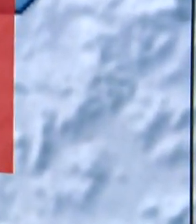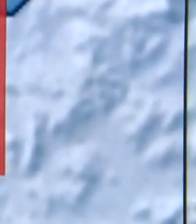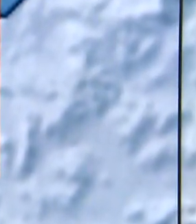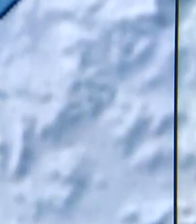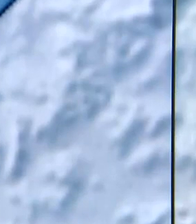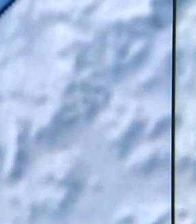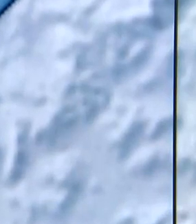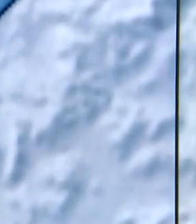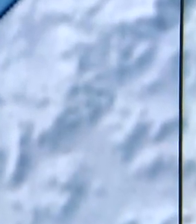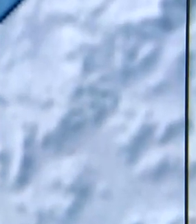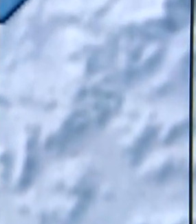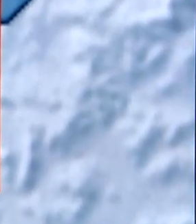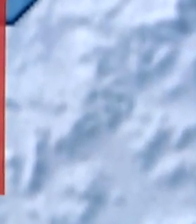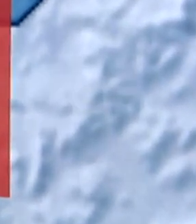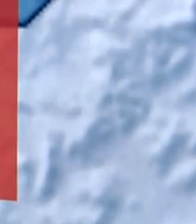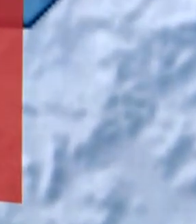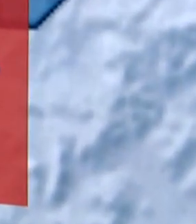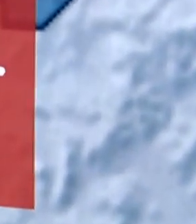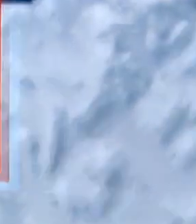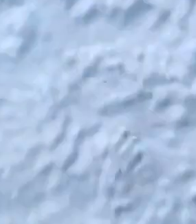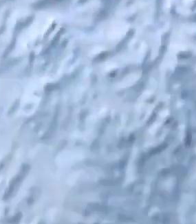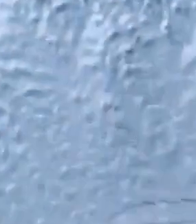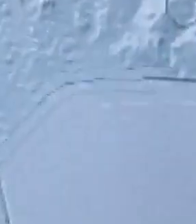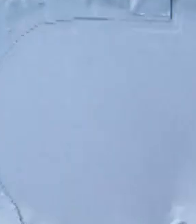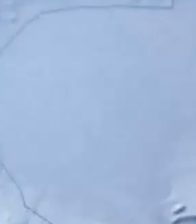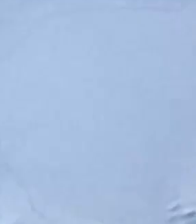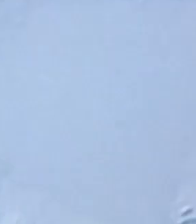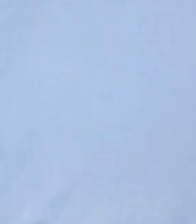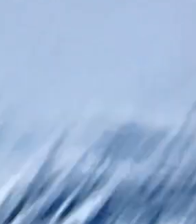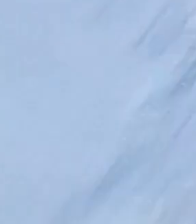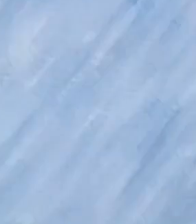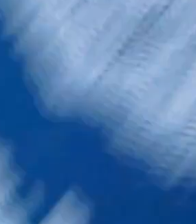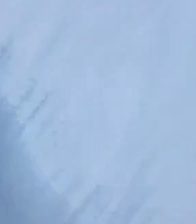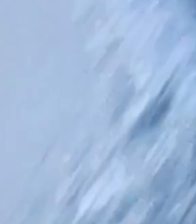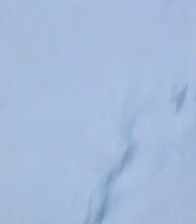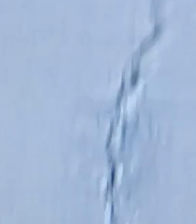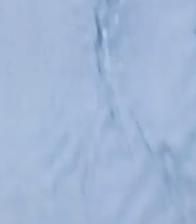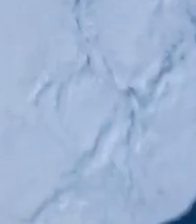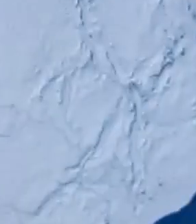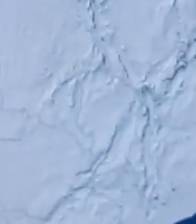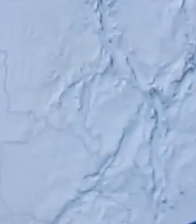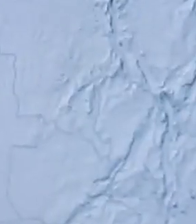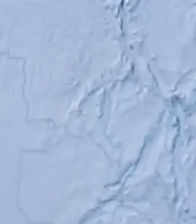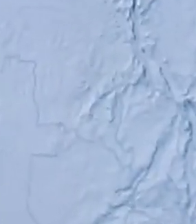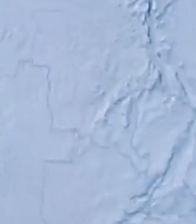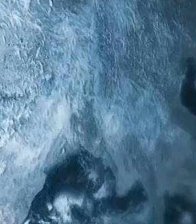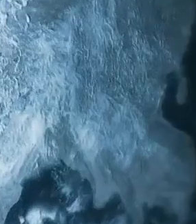градус жылы, түнде 9 градус суық. Назар аударып тыңдағандарыңызға рахмет, ұлттық арна қосулы болсын.